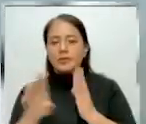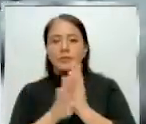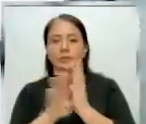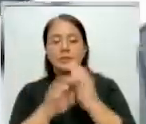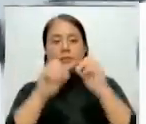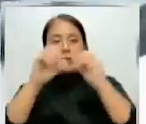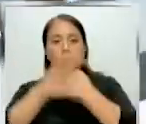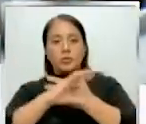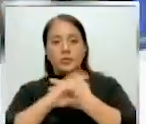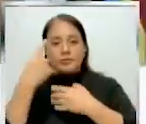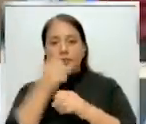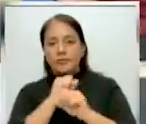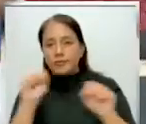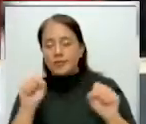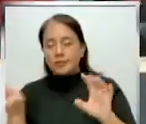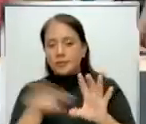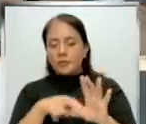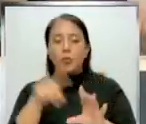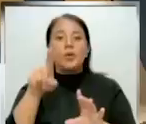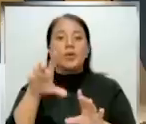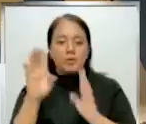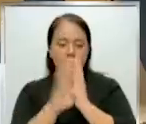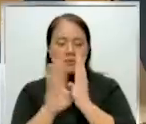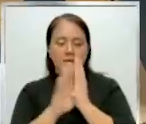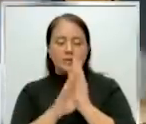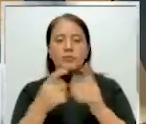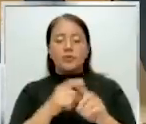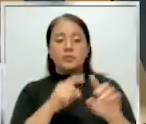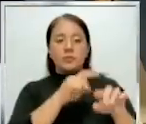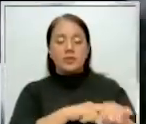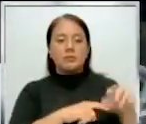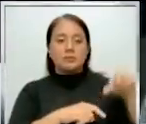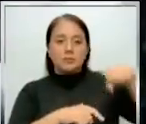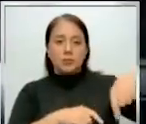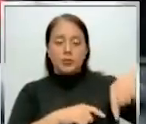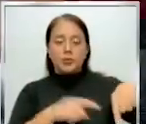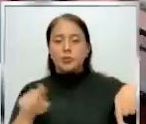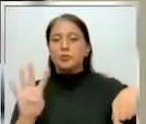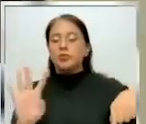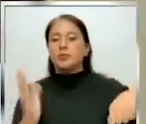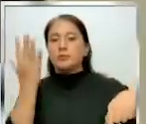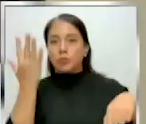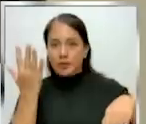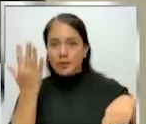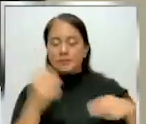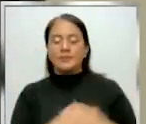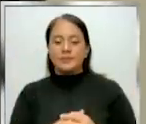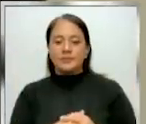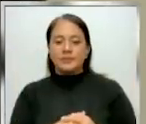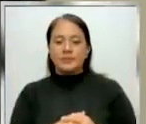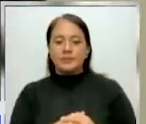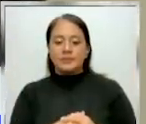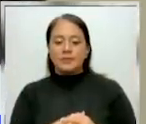rito. 100 units ang papatakbuhin nila mula alas 11 ng gabi hanggang alas 4 ng madaling araw. This is optimal,